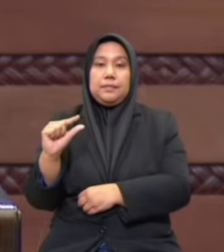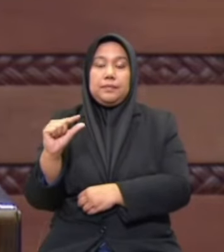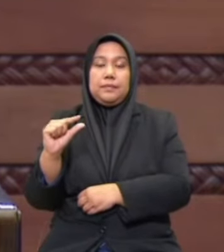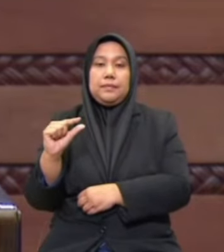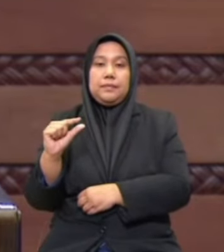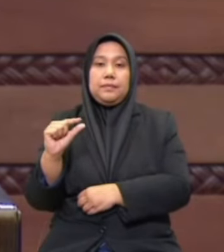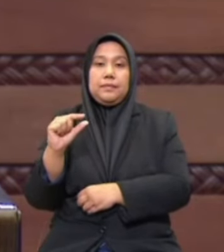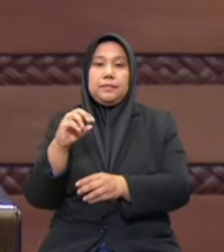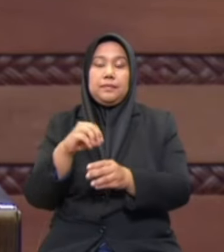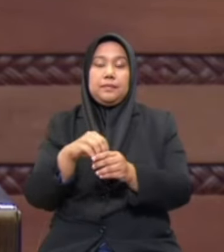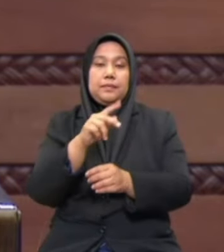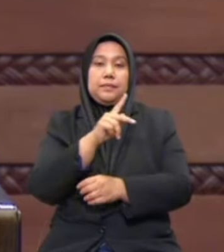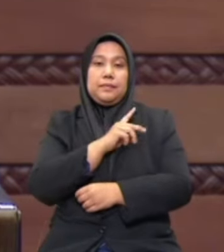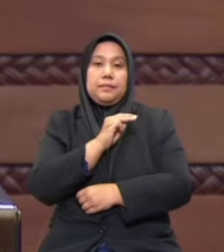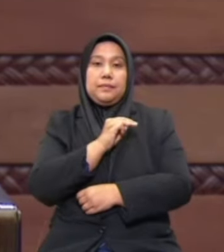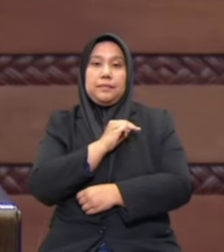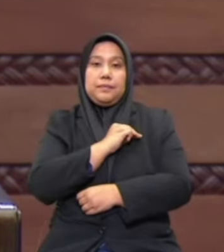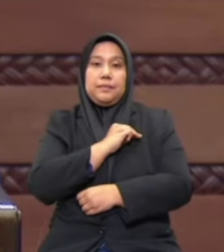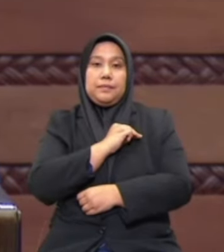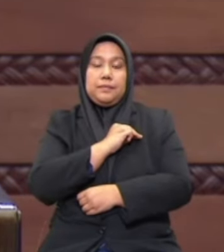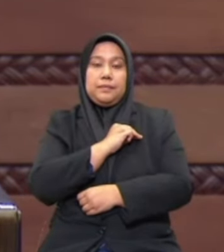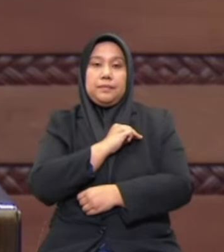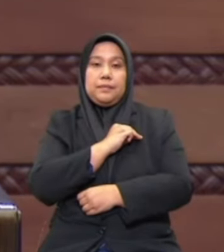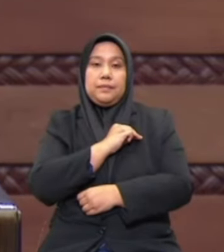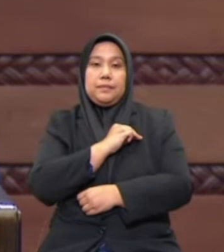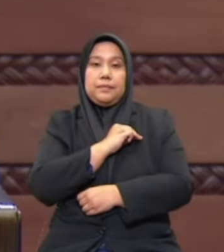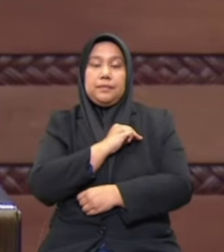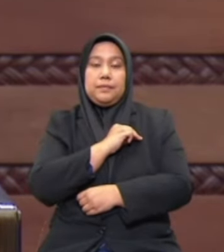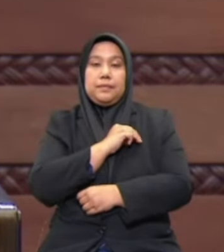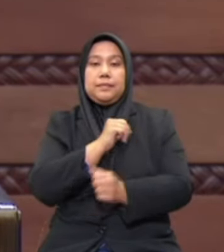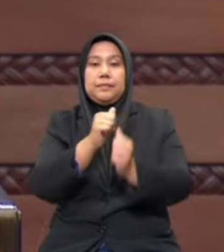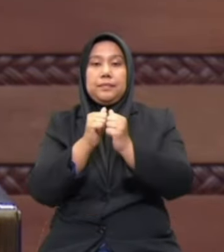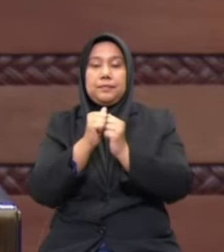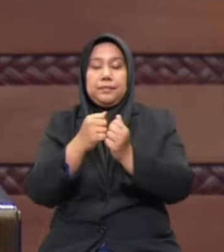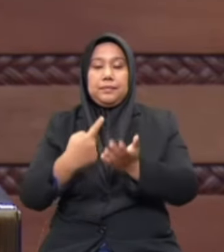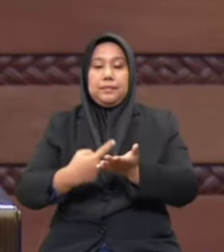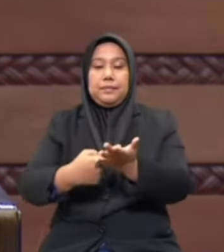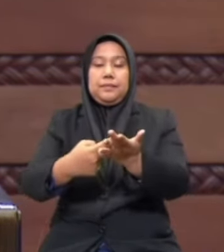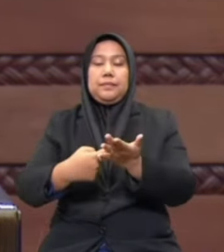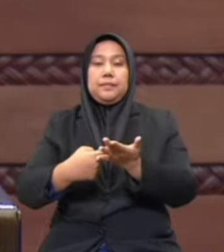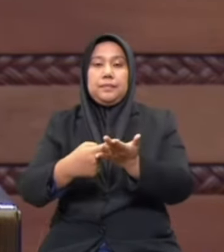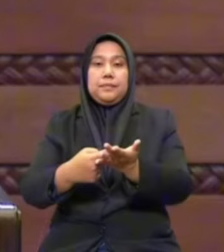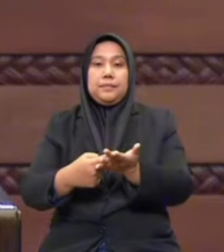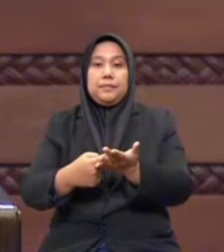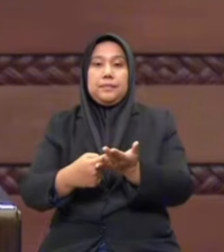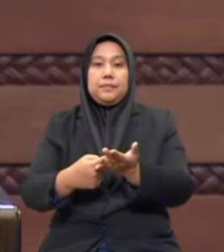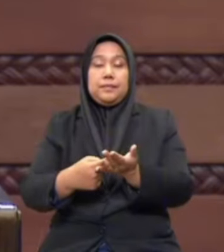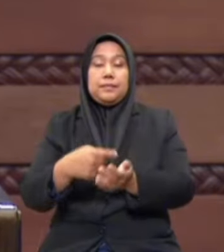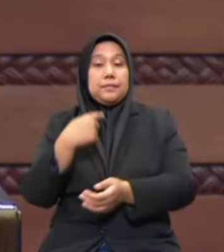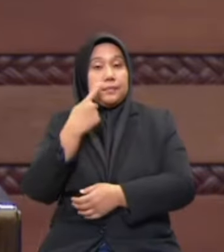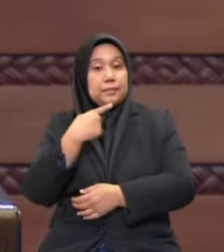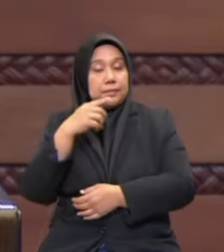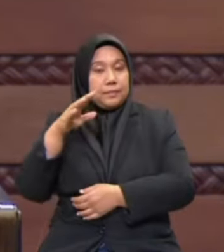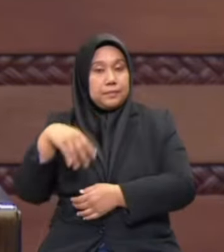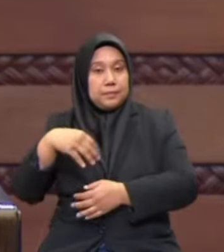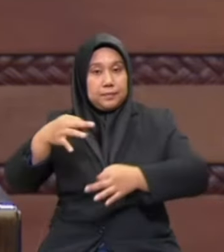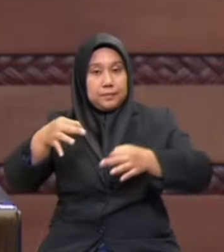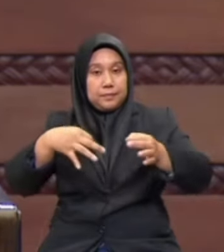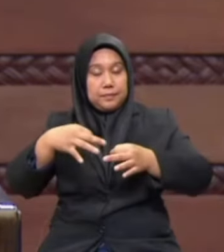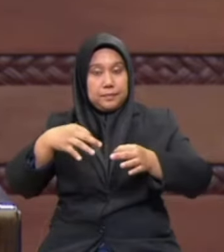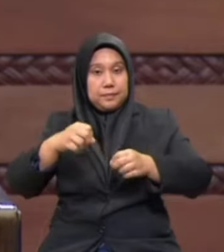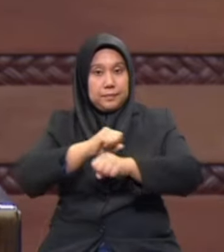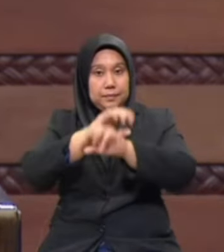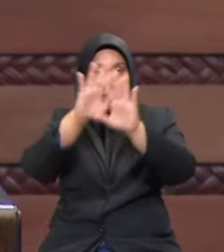kita pu duduk sama-sama berbincang Jadi mana-mana kalau pihat tidak berapa terang nanti kita boleh